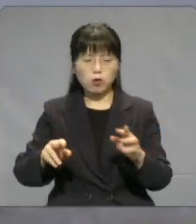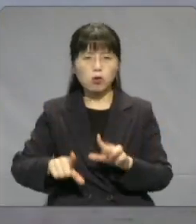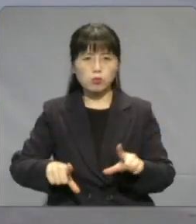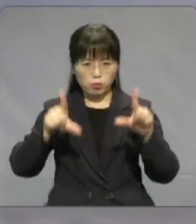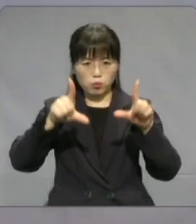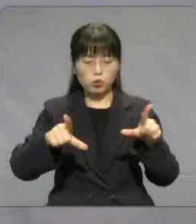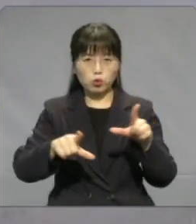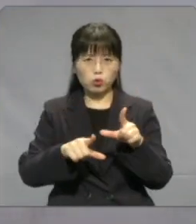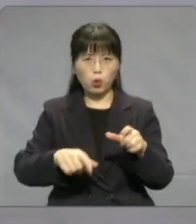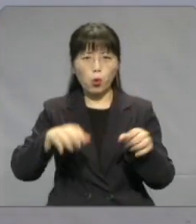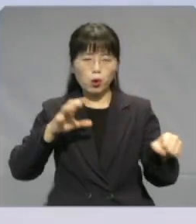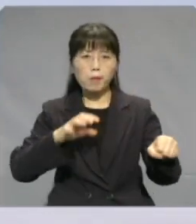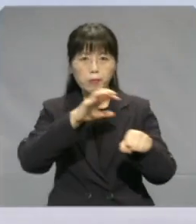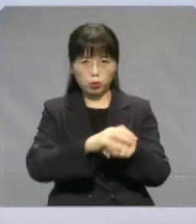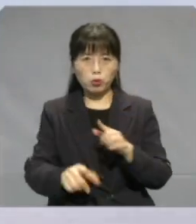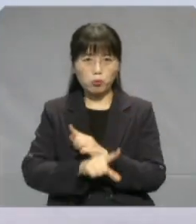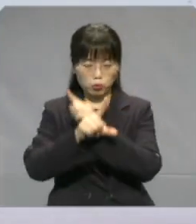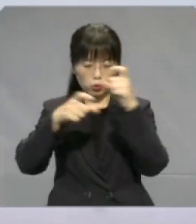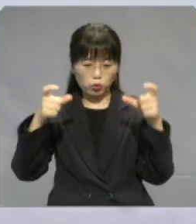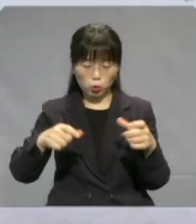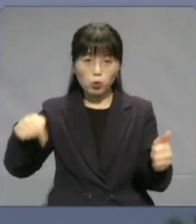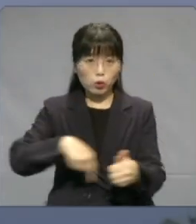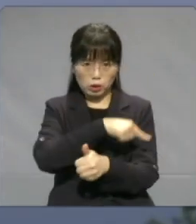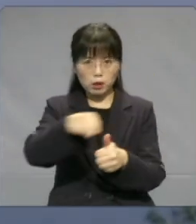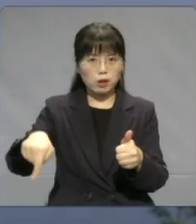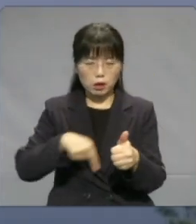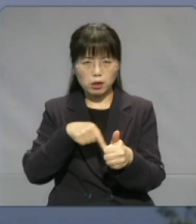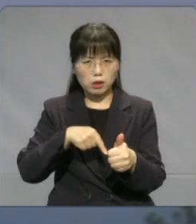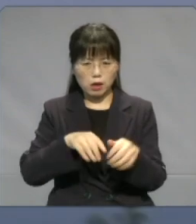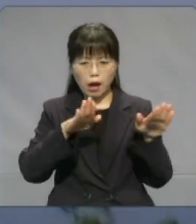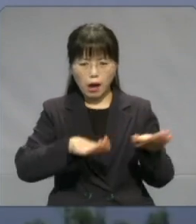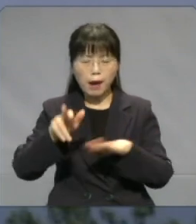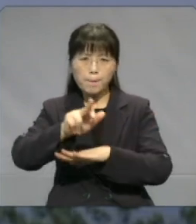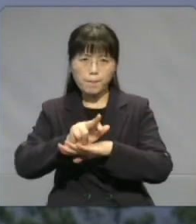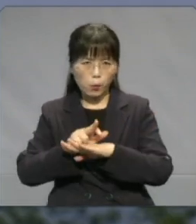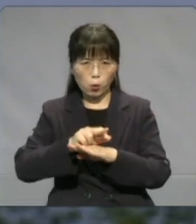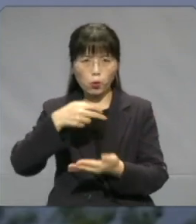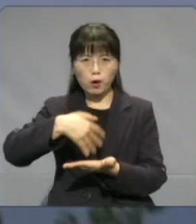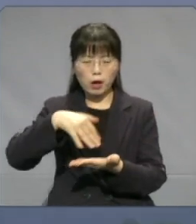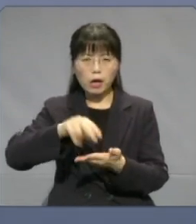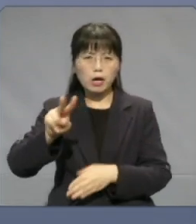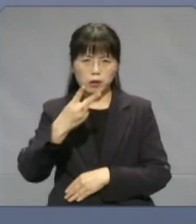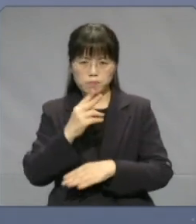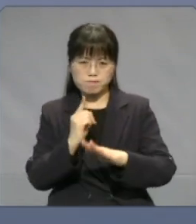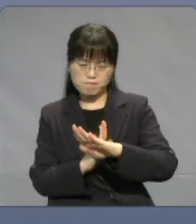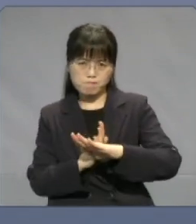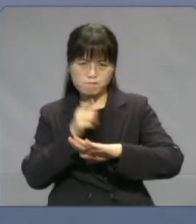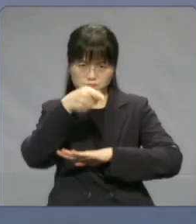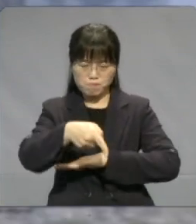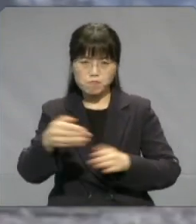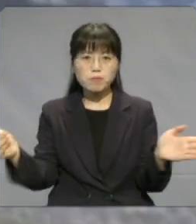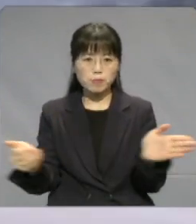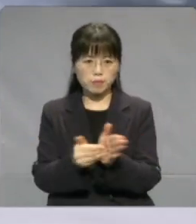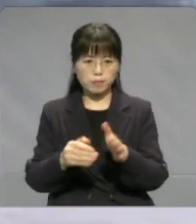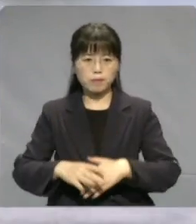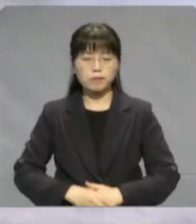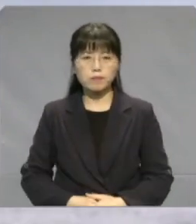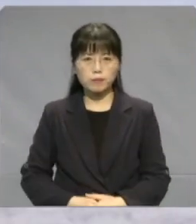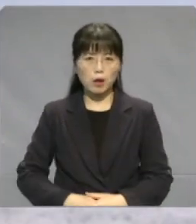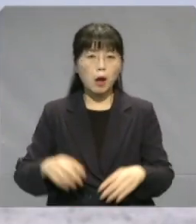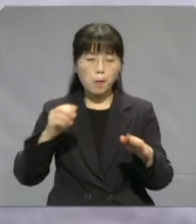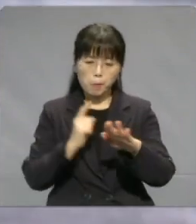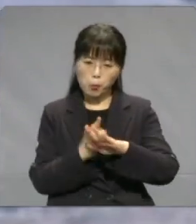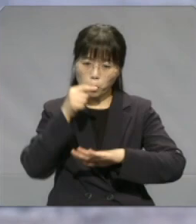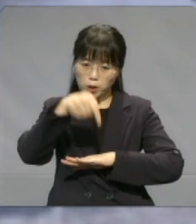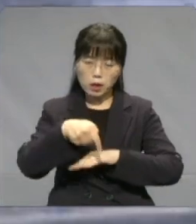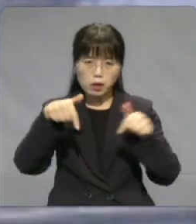장상 곳과 연평도 북쪽 등산고리 해안포 등 200발 이상의 실사격을 벌렸습니다 포타는